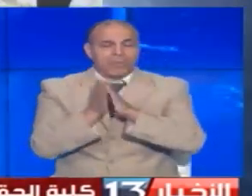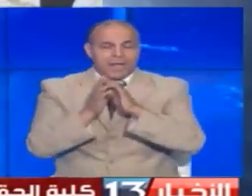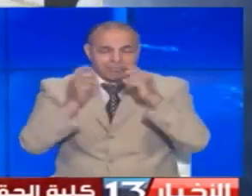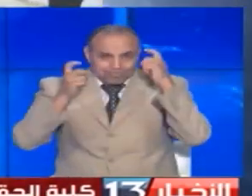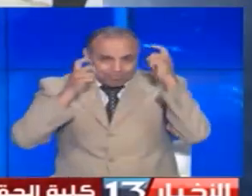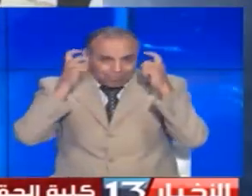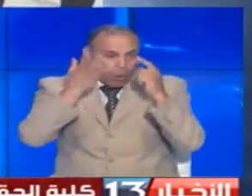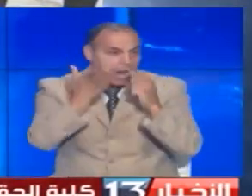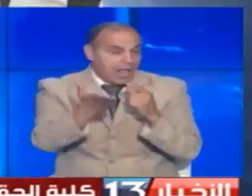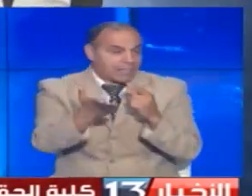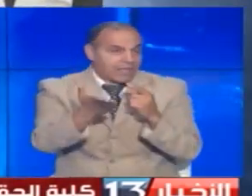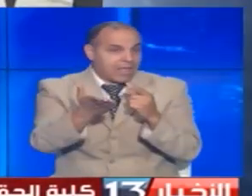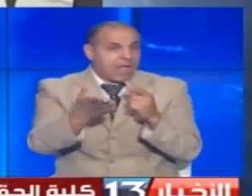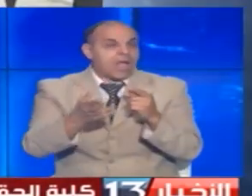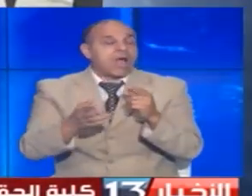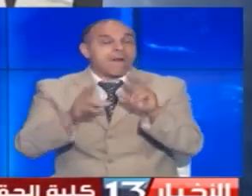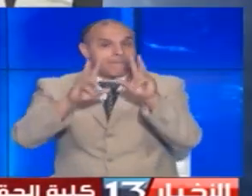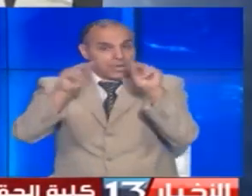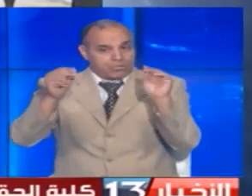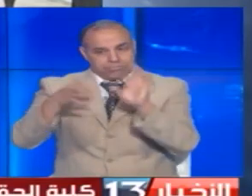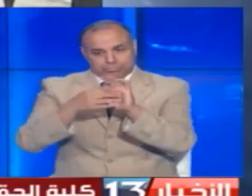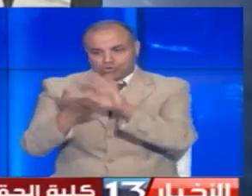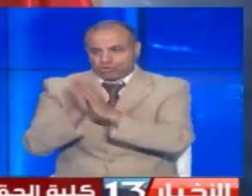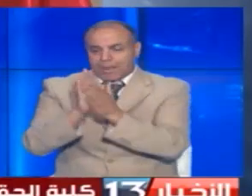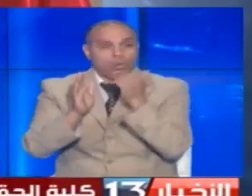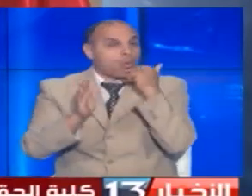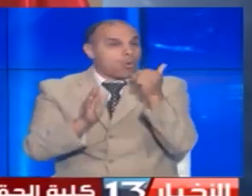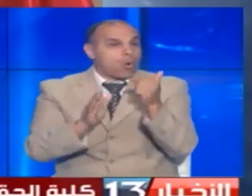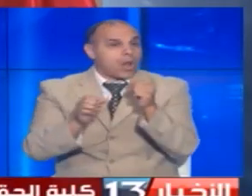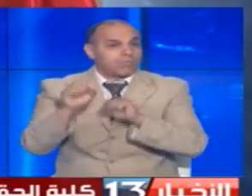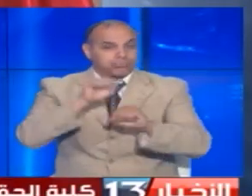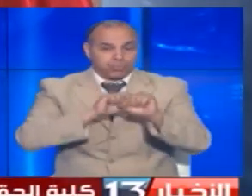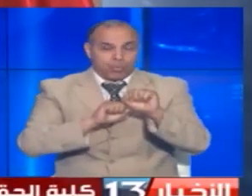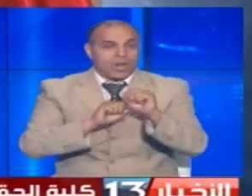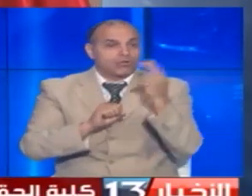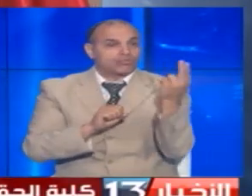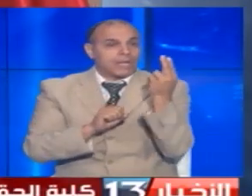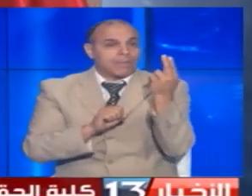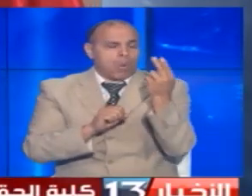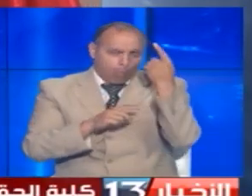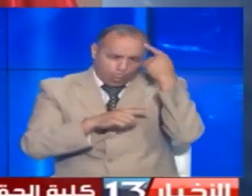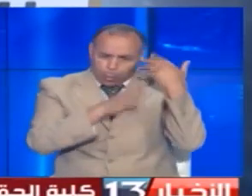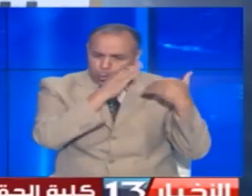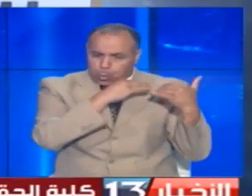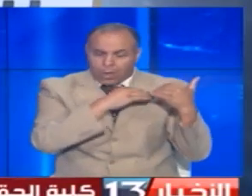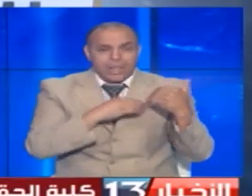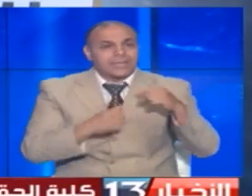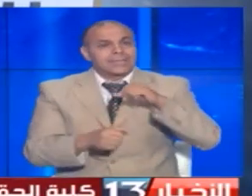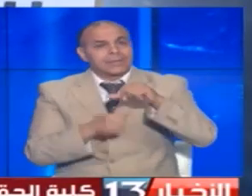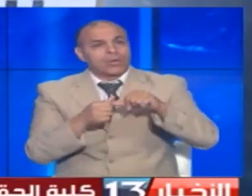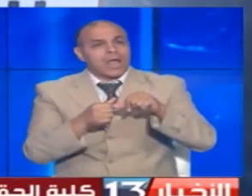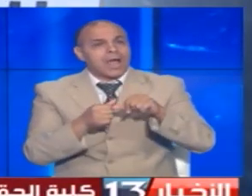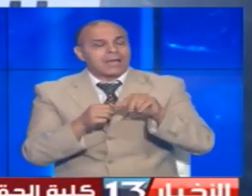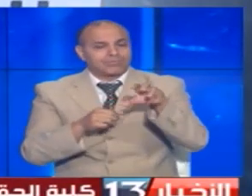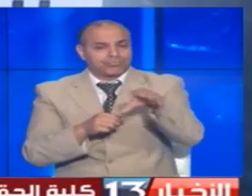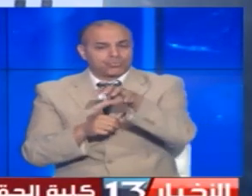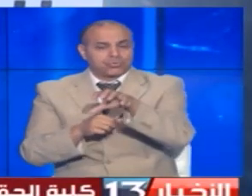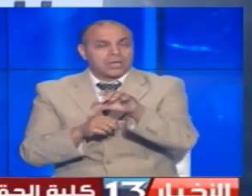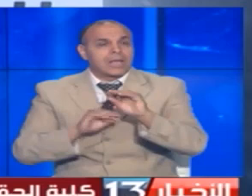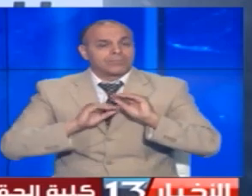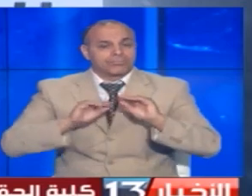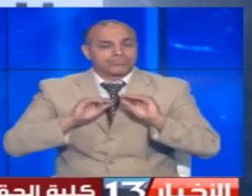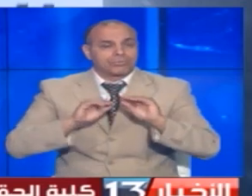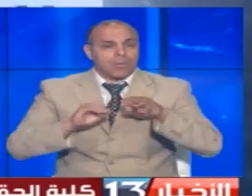ومقرها بيروت ان تنظم في رحاب هذه المؤسسه الجامعيه العريقه دوره اقليميه لتكوين